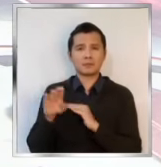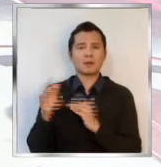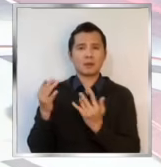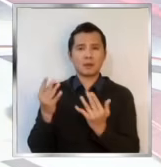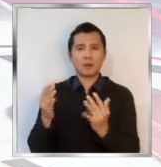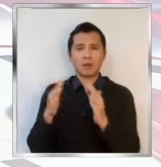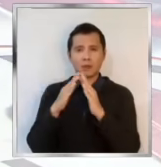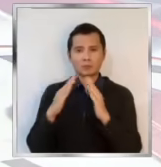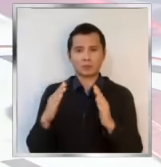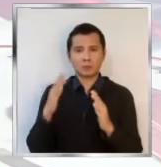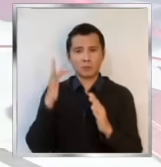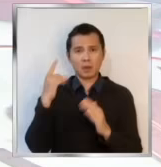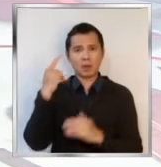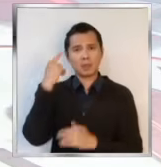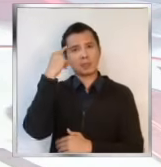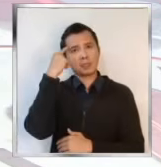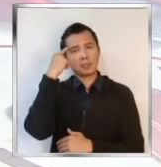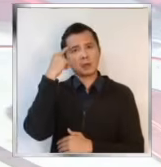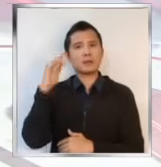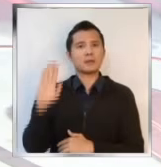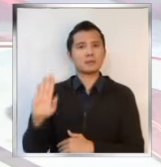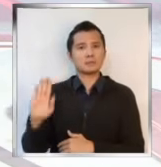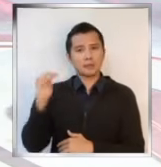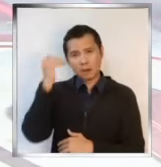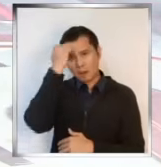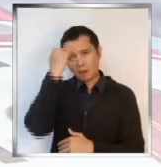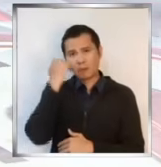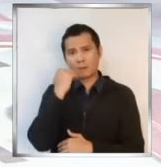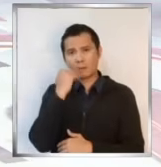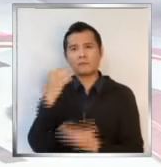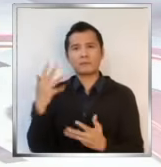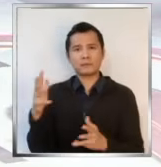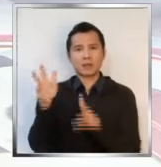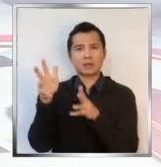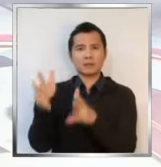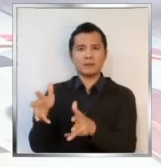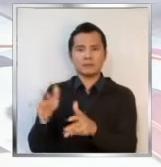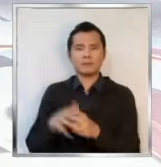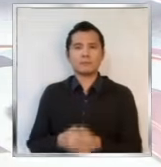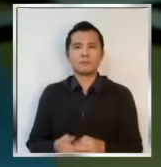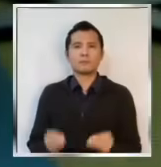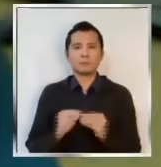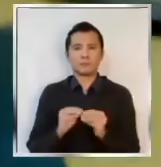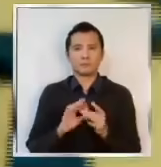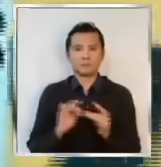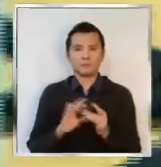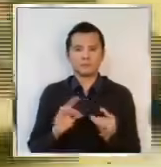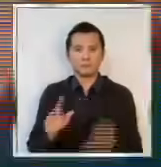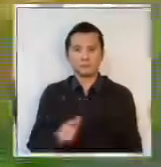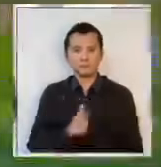tatlo niyang batang apo. Yan po ang Ronda Probinsya sa pagtutok ni June Veneracion.